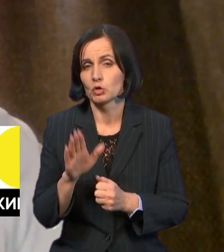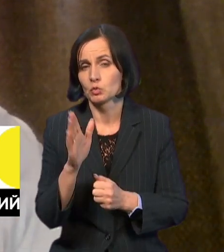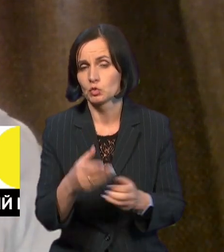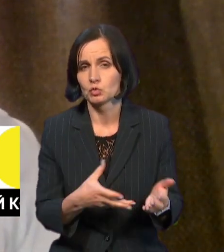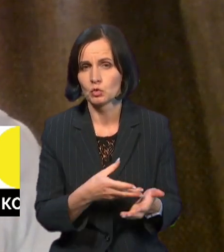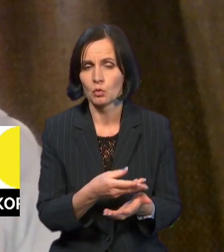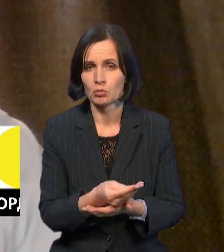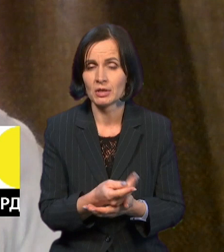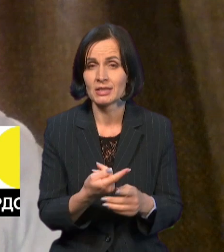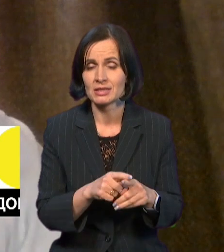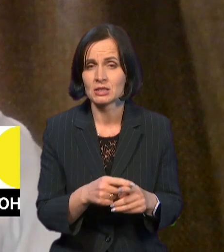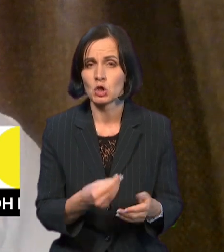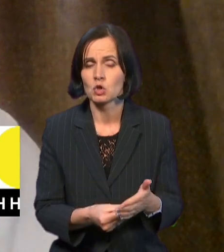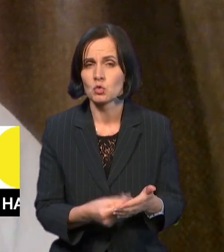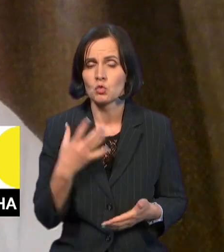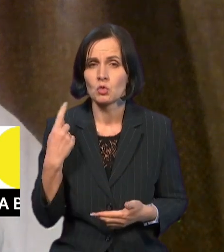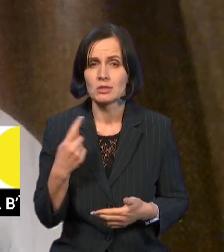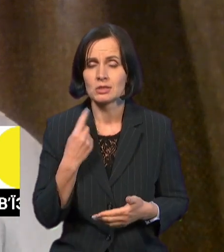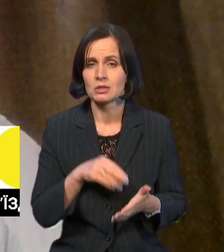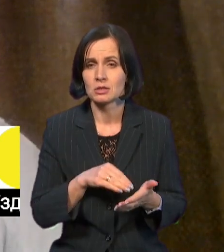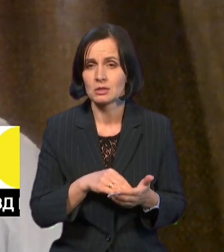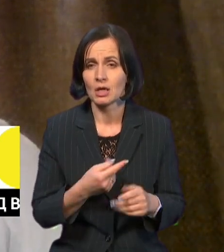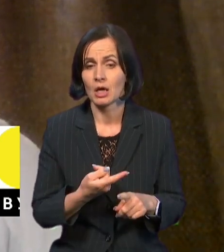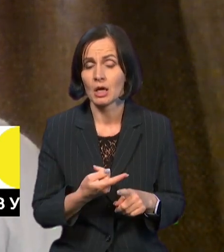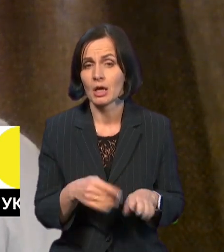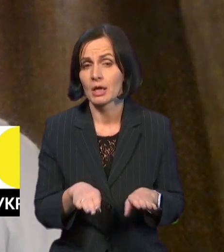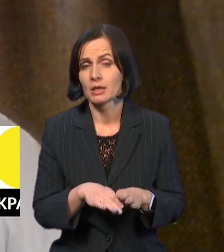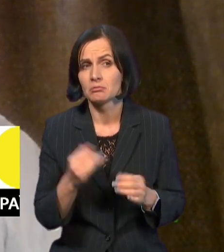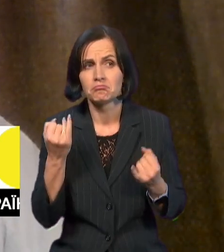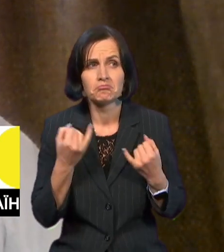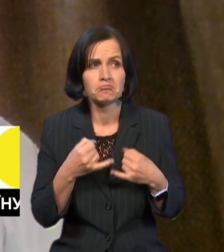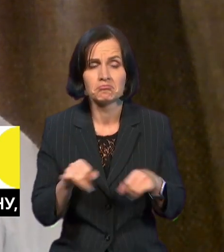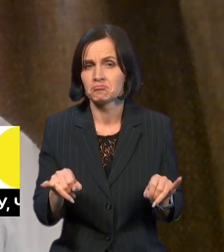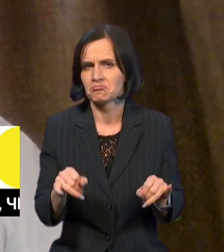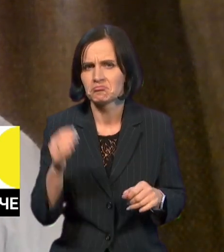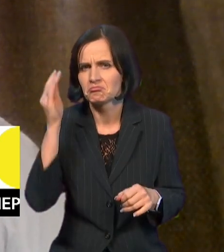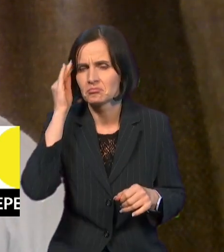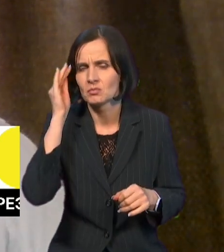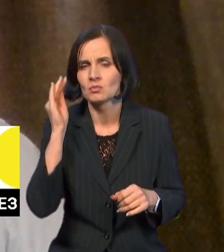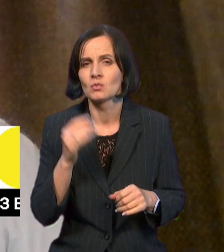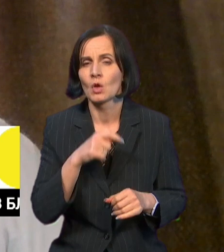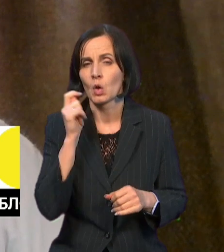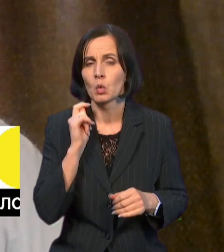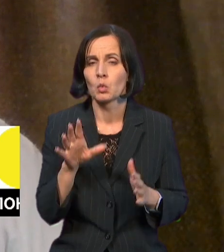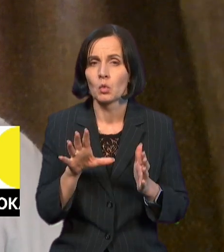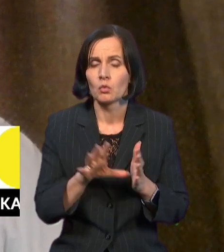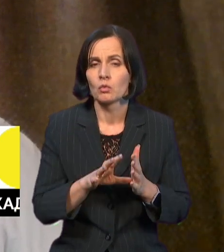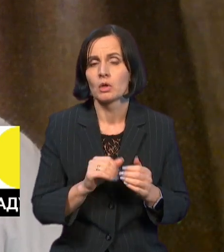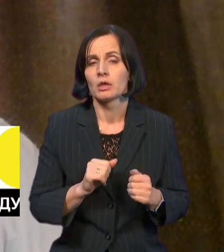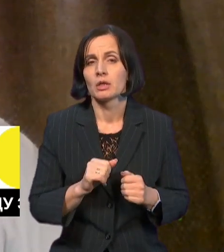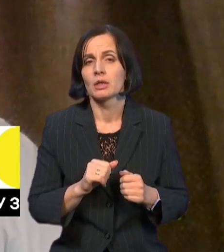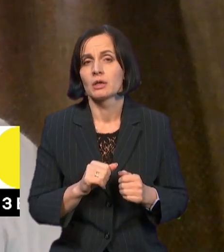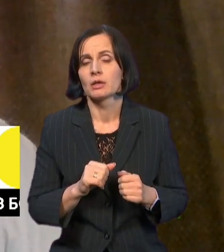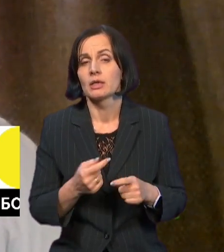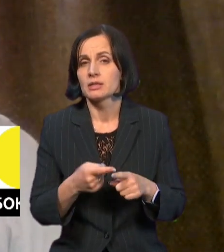оплачувати оцей дорогий зелений тариф. Така дивна позиція Укренерго, дивна позиція НКРІКП, бо вони поки що нічого не заявляли, вони повинні за